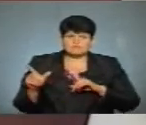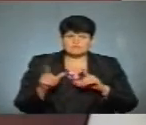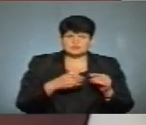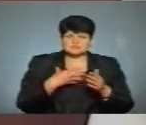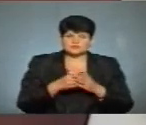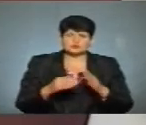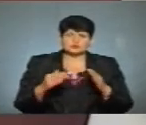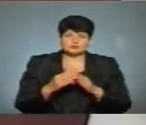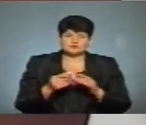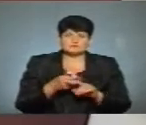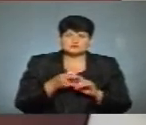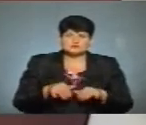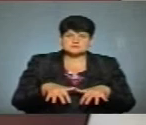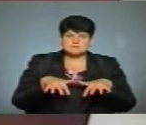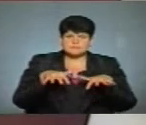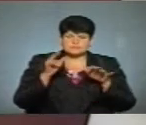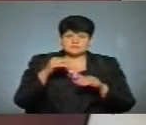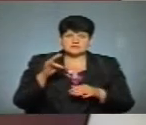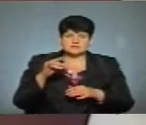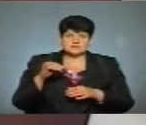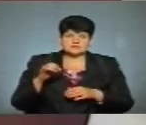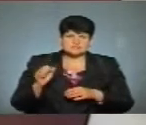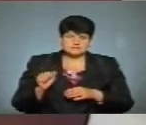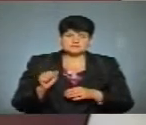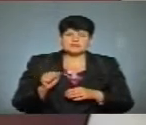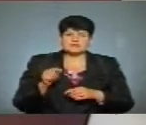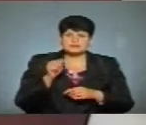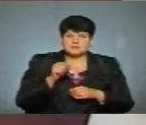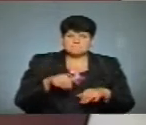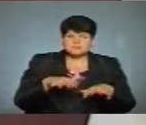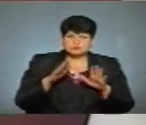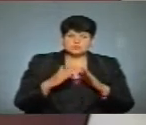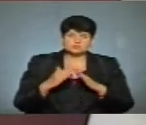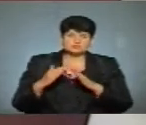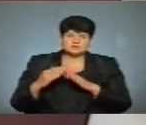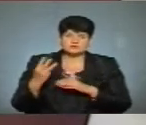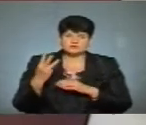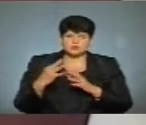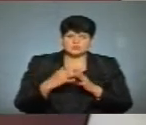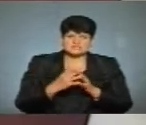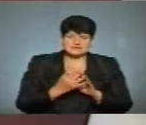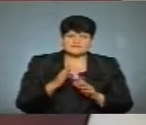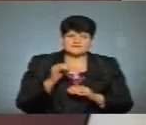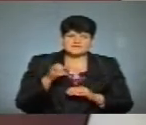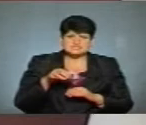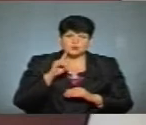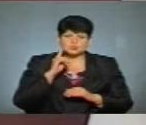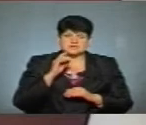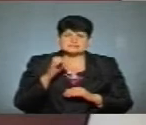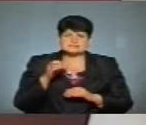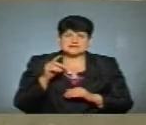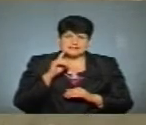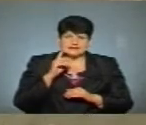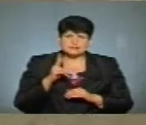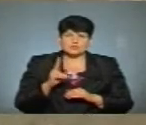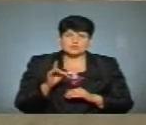своїх домівок через паводок на Дністрі в Монастирському районі. Там підтопило будинки в трьох селах – Вістря, Устя-Зелене та